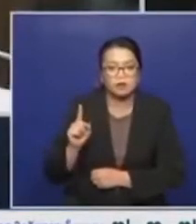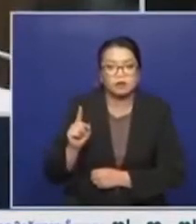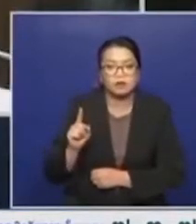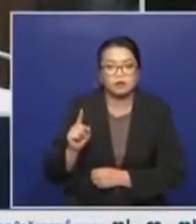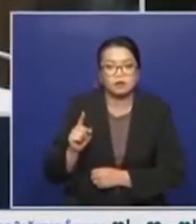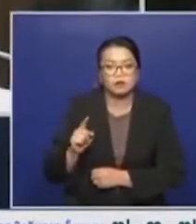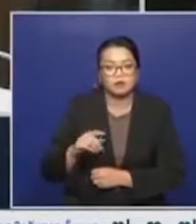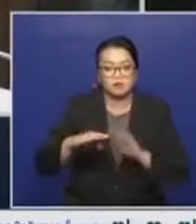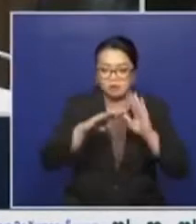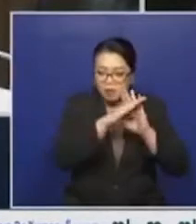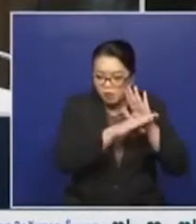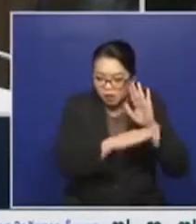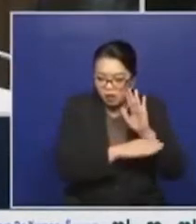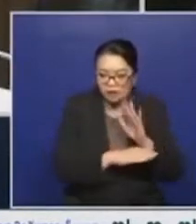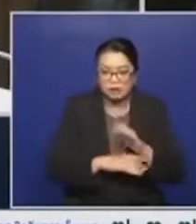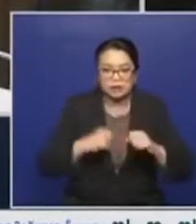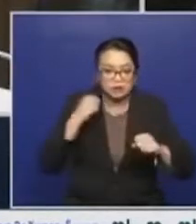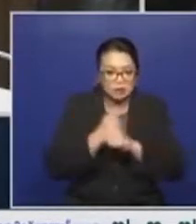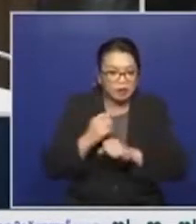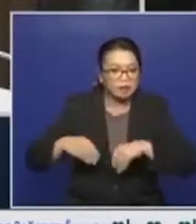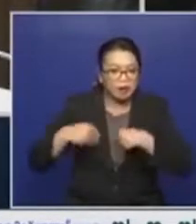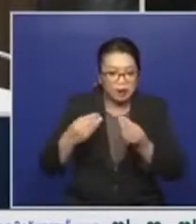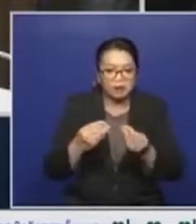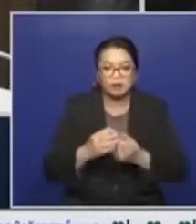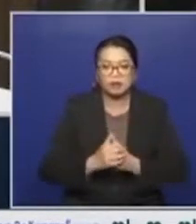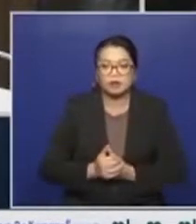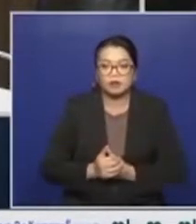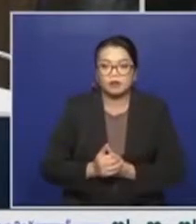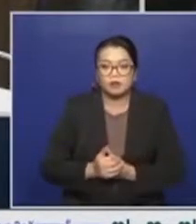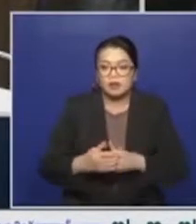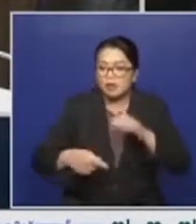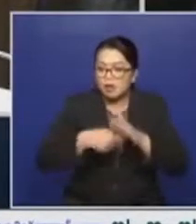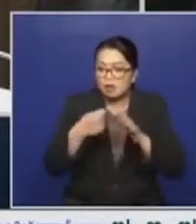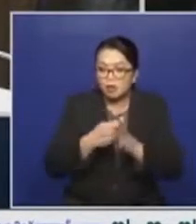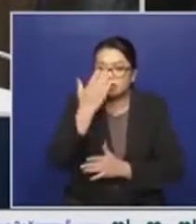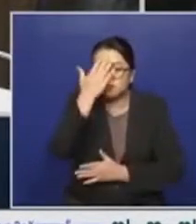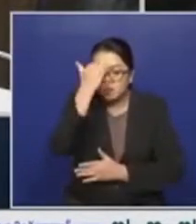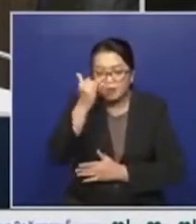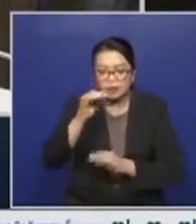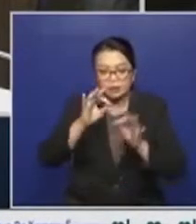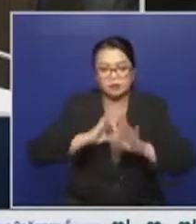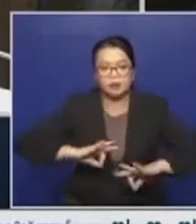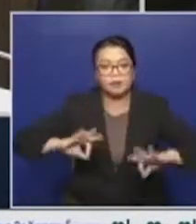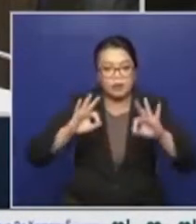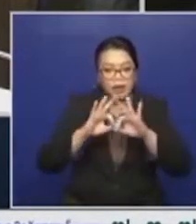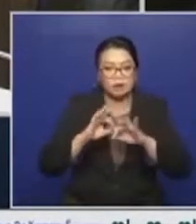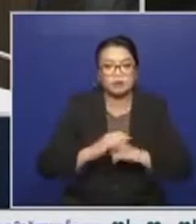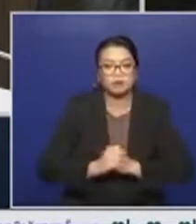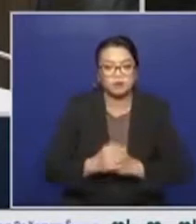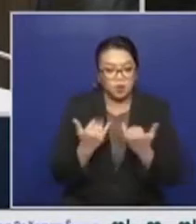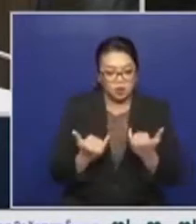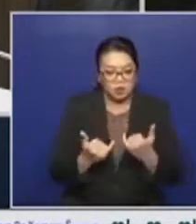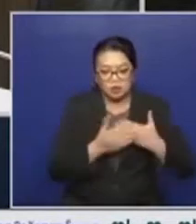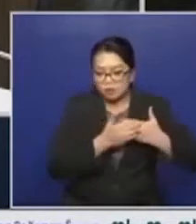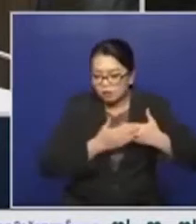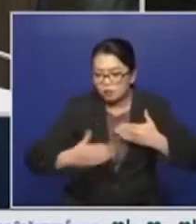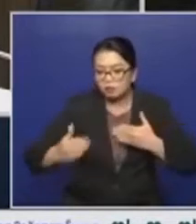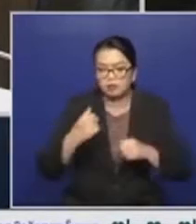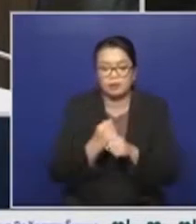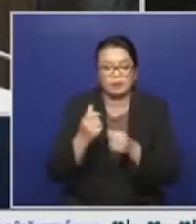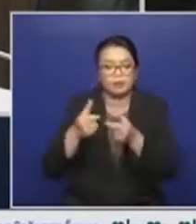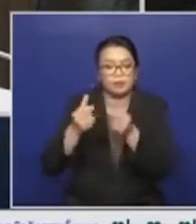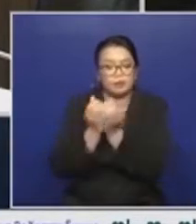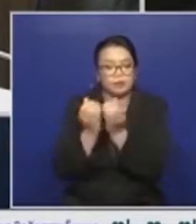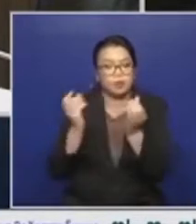ในกระบวนการที่ว่านั้นด้วยเหตุนี้โจทย์ใหญ่ที่สุดนับจากนี้ไปของการจัดทำและธรรมนูญ